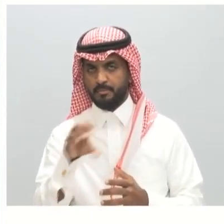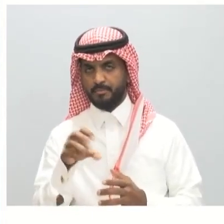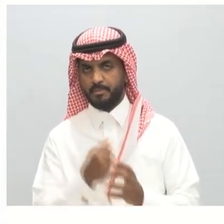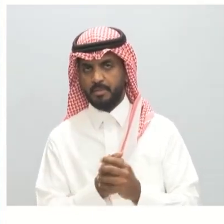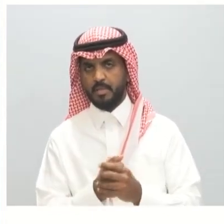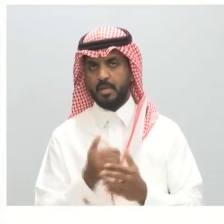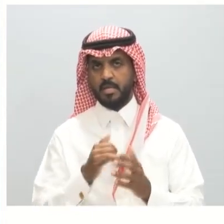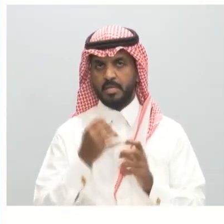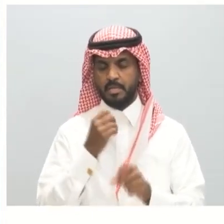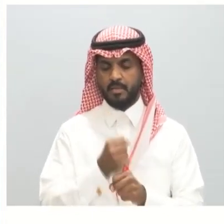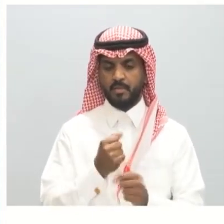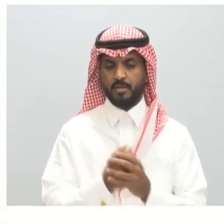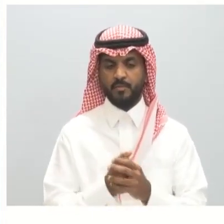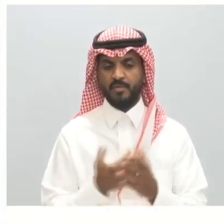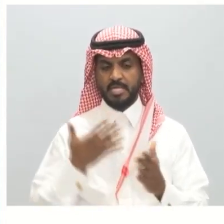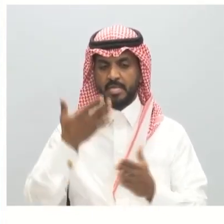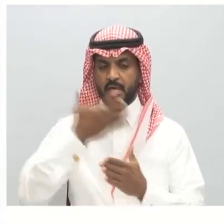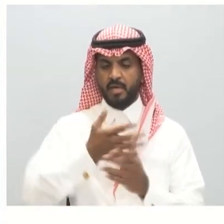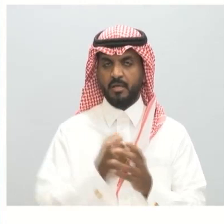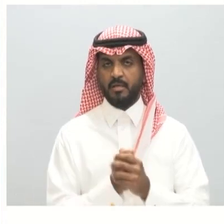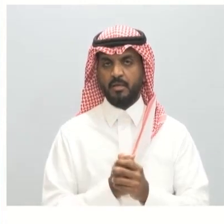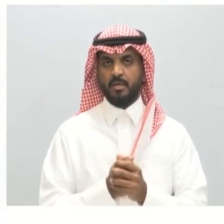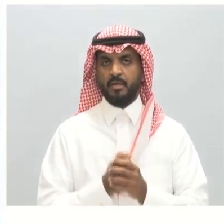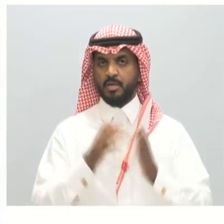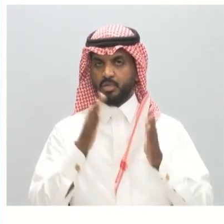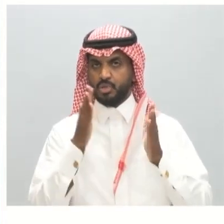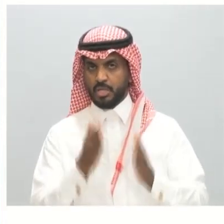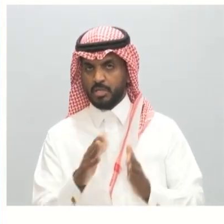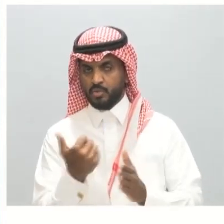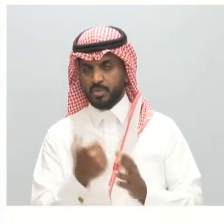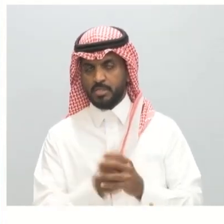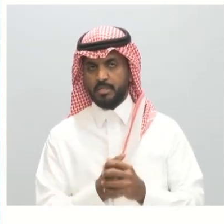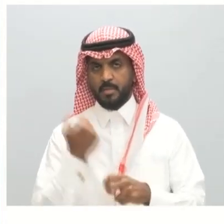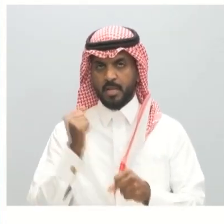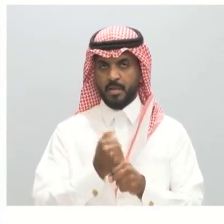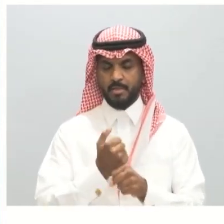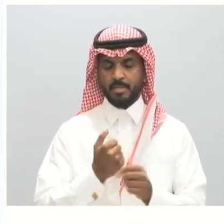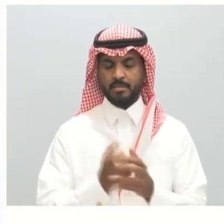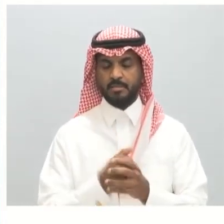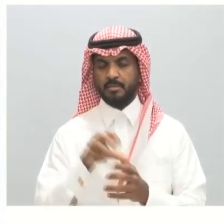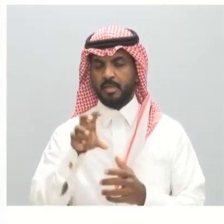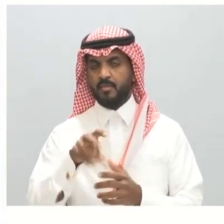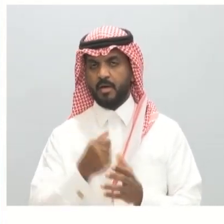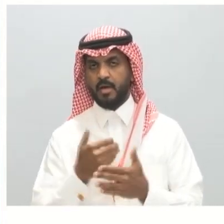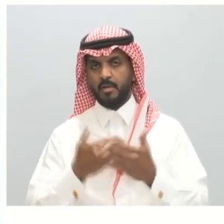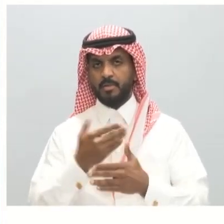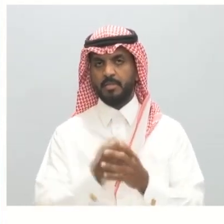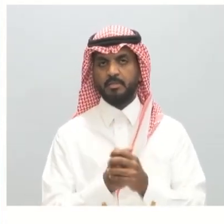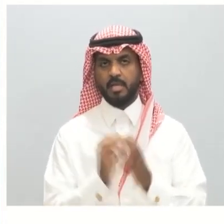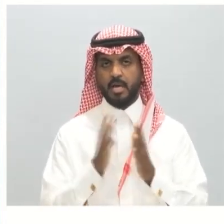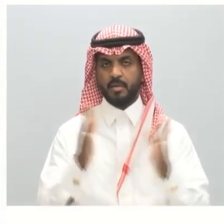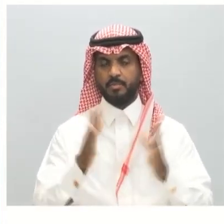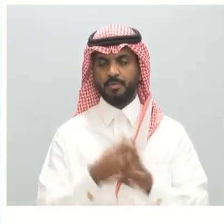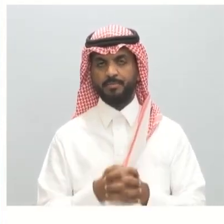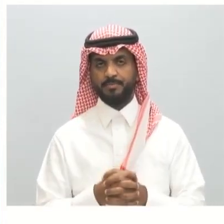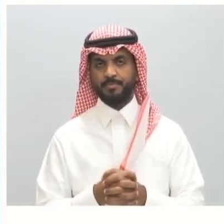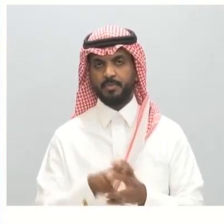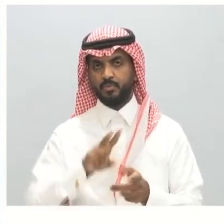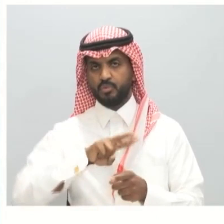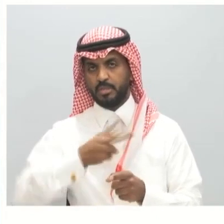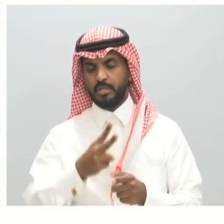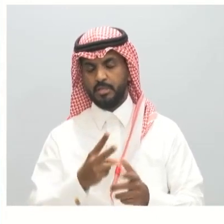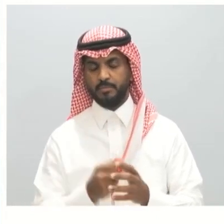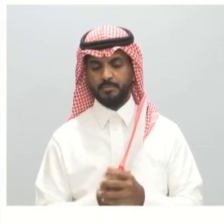حتى وفي داخل الشكل السداسي من العمليات نضع لبنه اكبر من نقوم